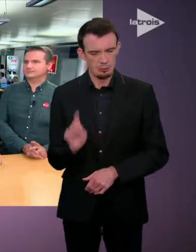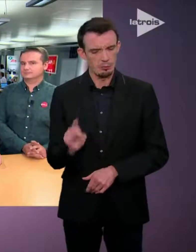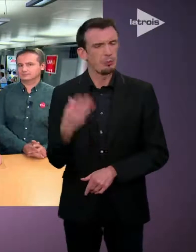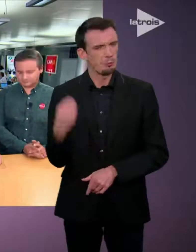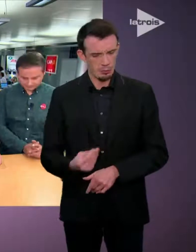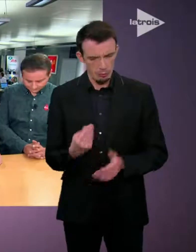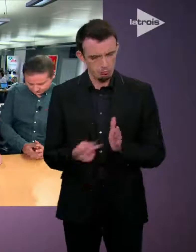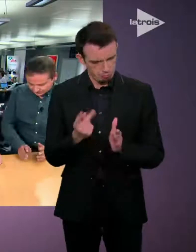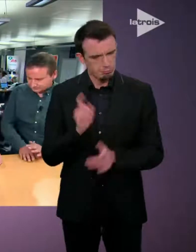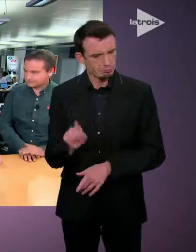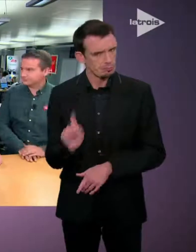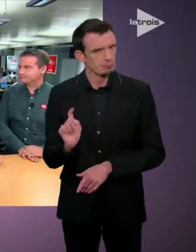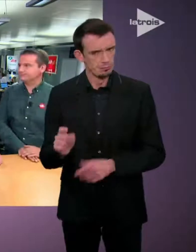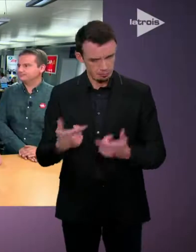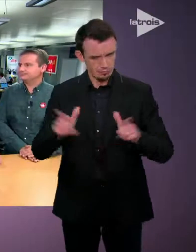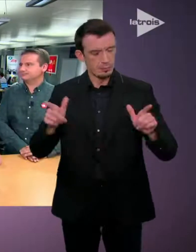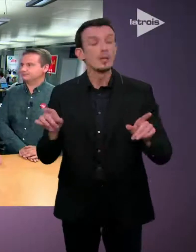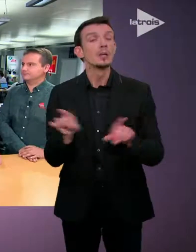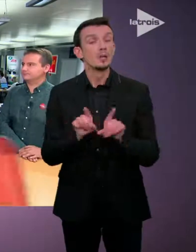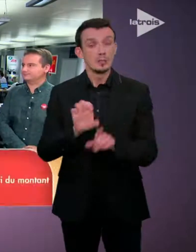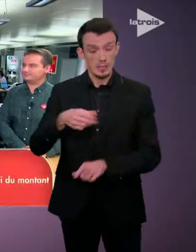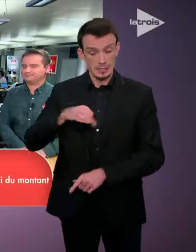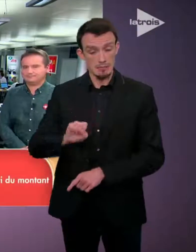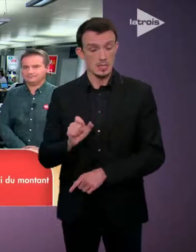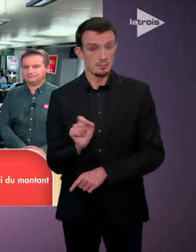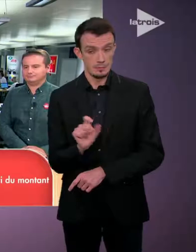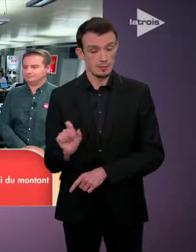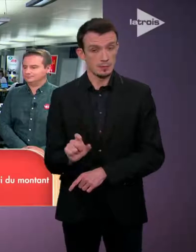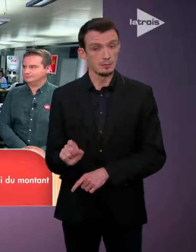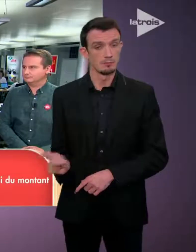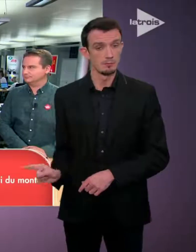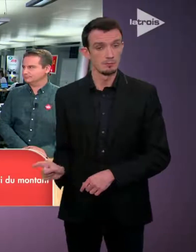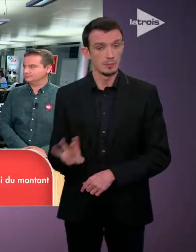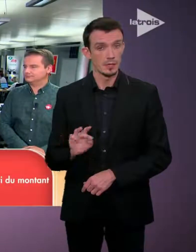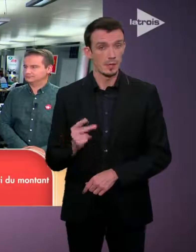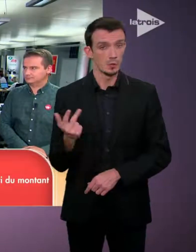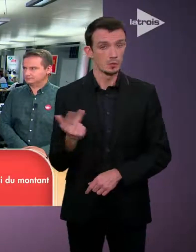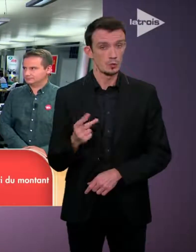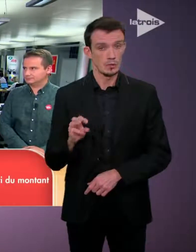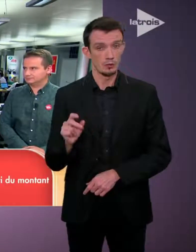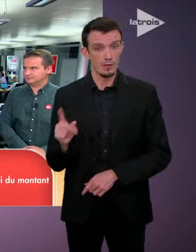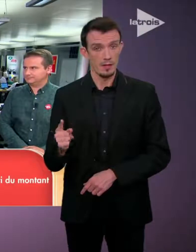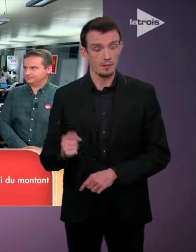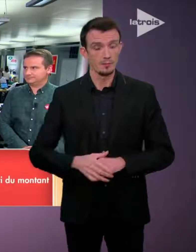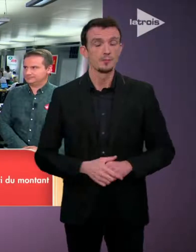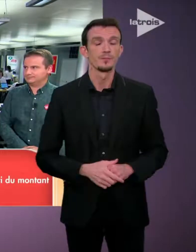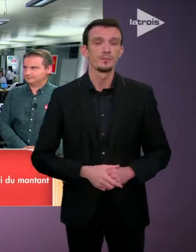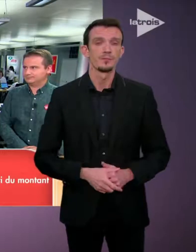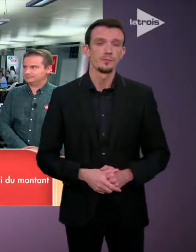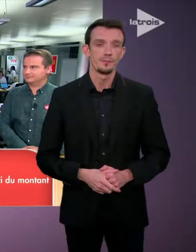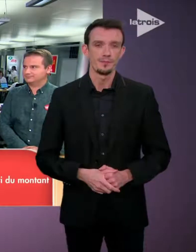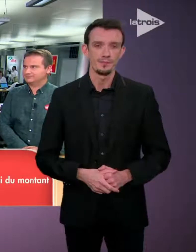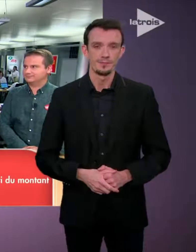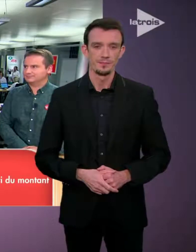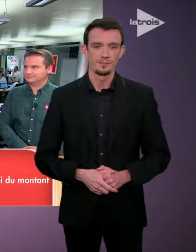par Internet et puis bien sûr aussi par SMS au 48 81, les 12 numéros de votre compte bancaire, un espace et le montant que